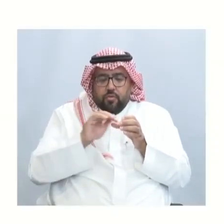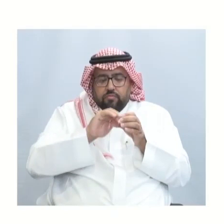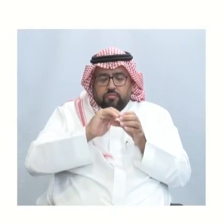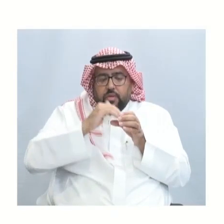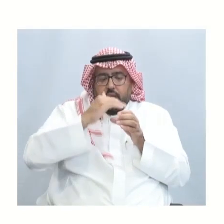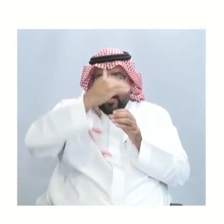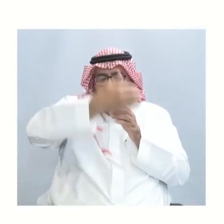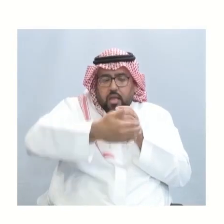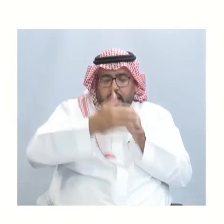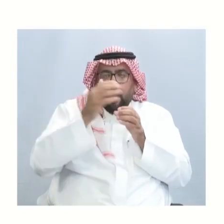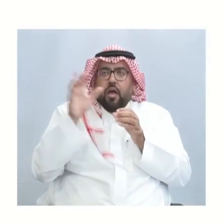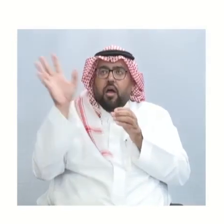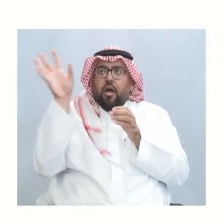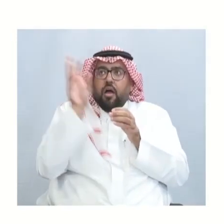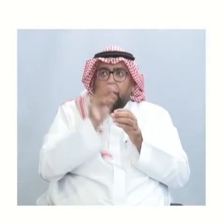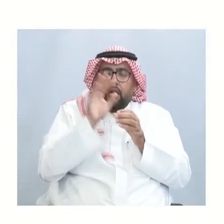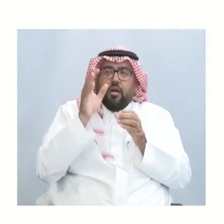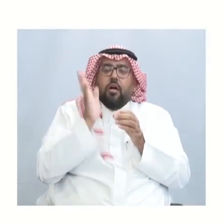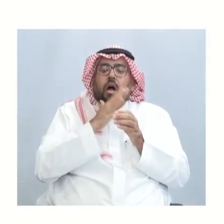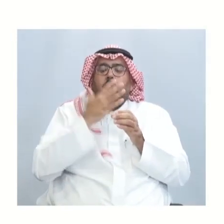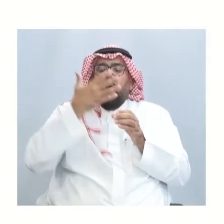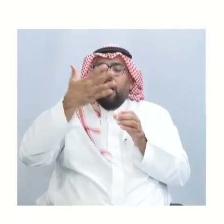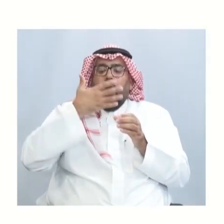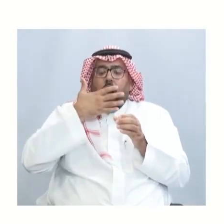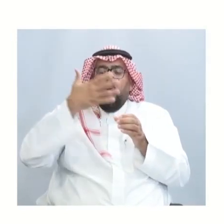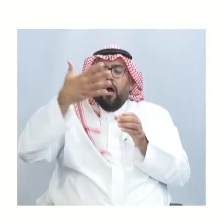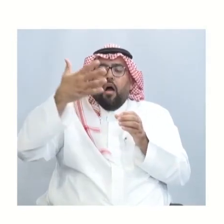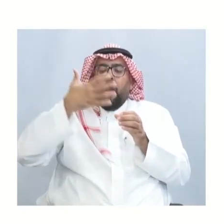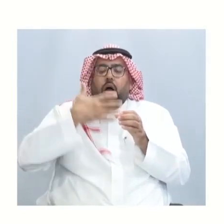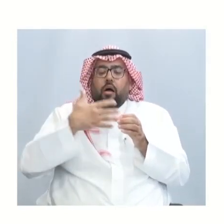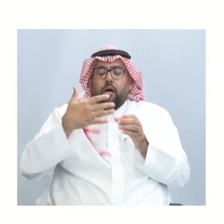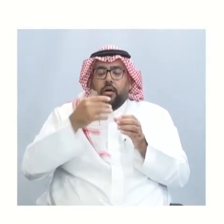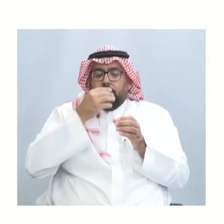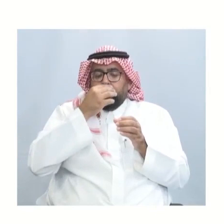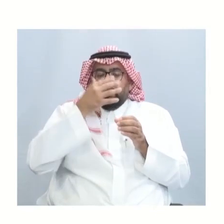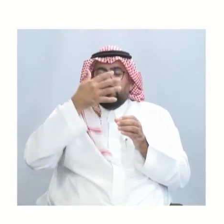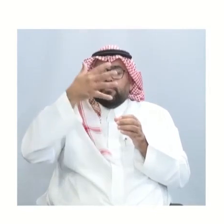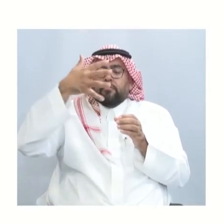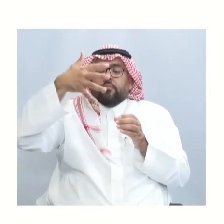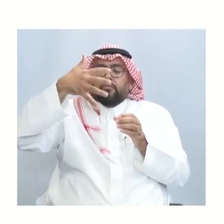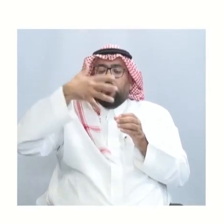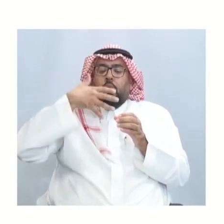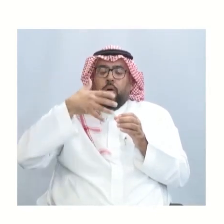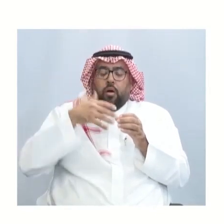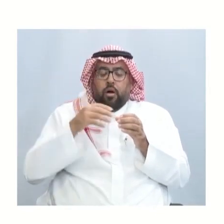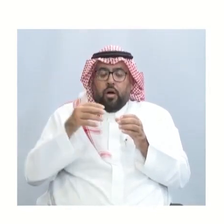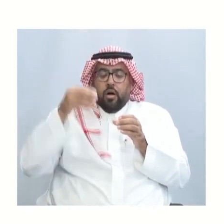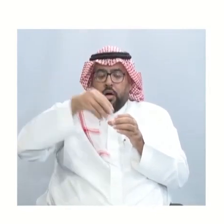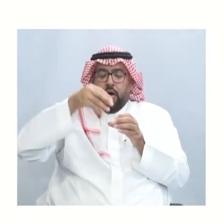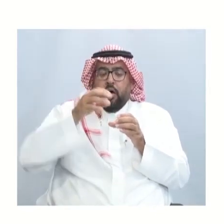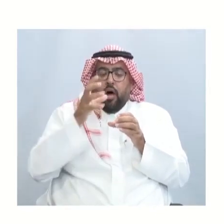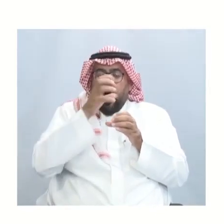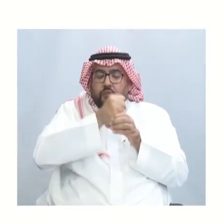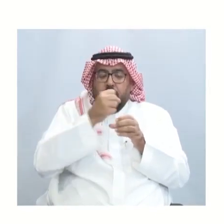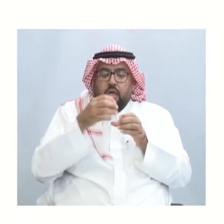بدخول الاكسجين له دور في التنفس حفظ السائل داخل البيضه حفظ السائل داخل